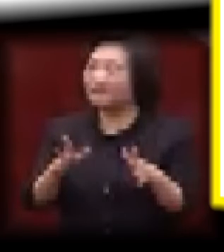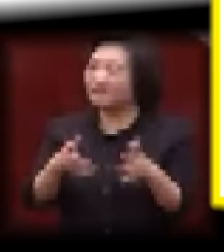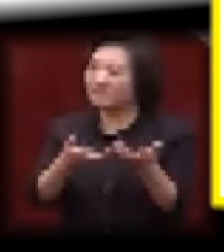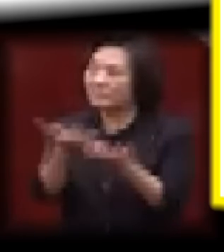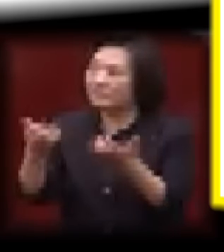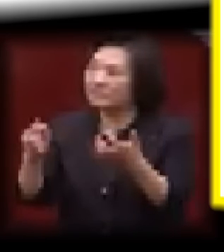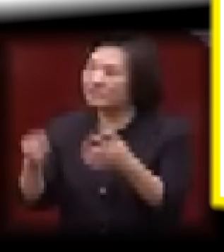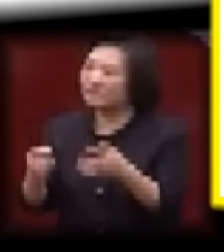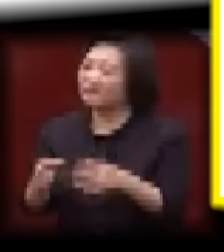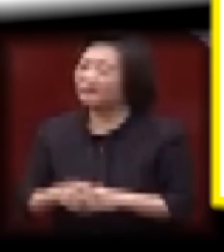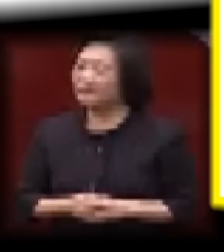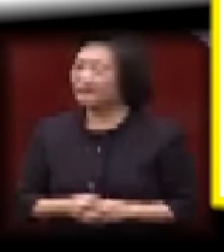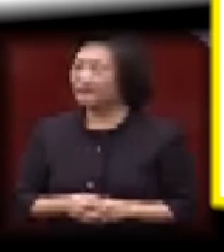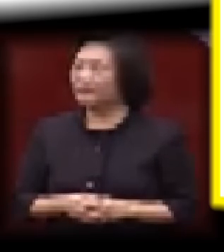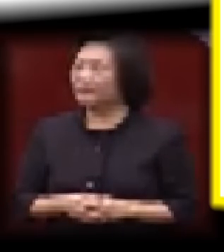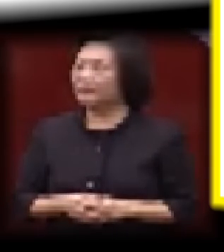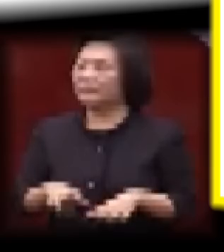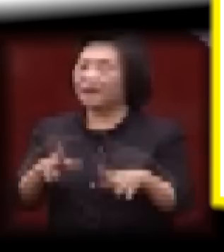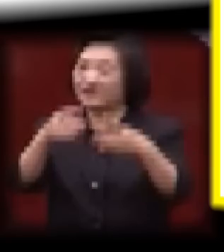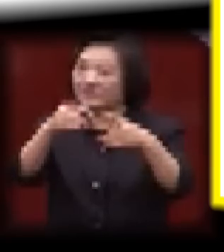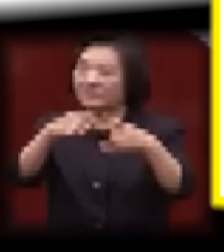的是